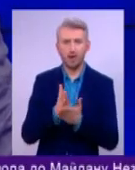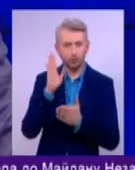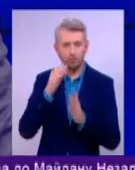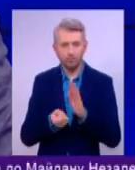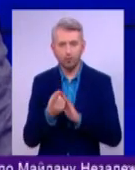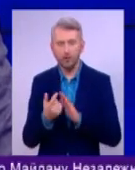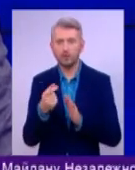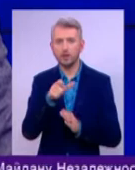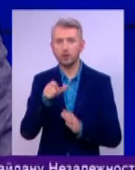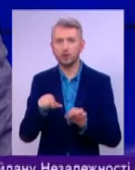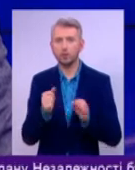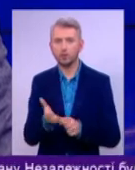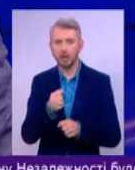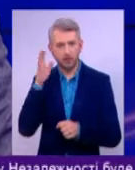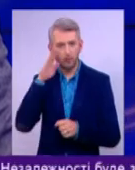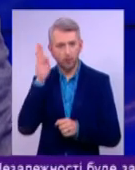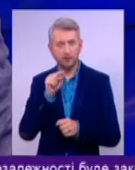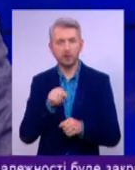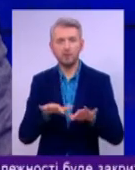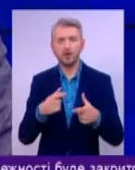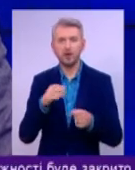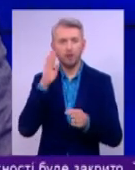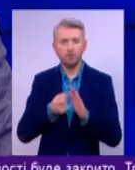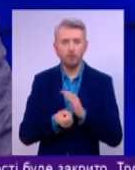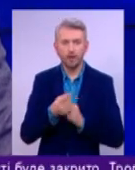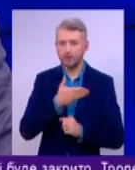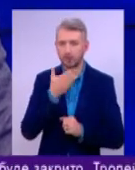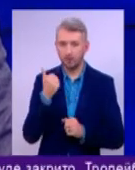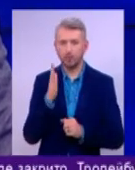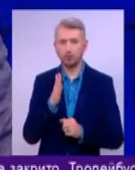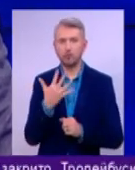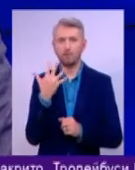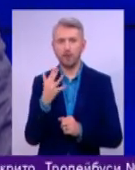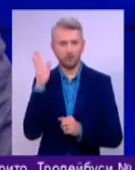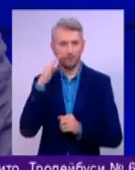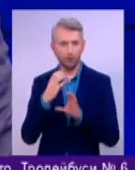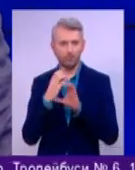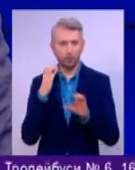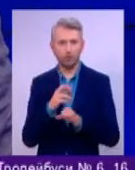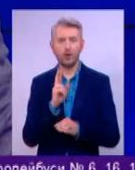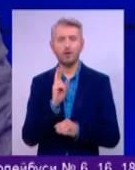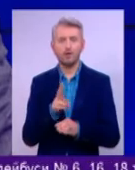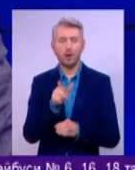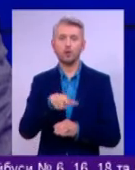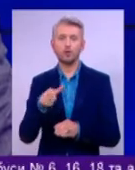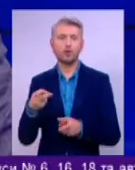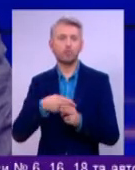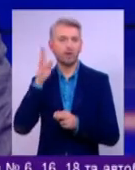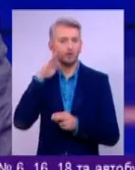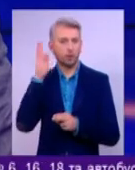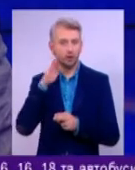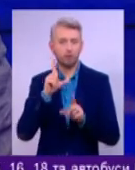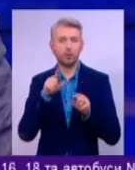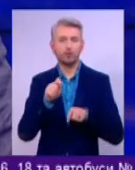можуть набрати води, а також запевнив, що в тих місцях, де бюветів немає, чергуватимуть 5 водовозок. І як обходяться люди без води в кранах,